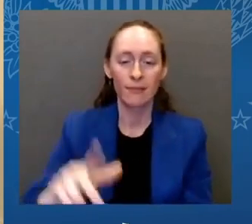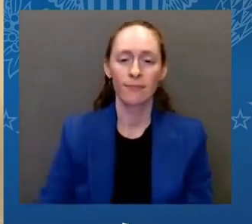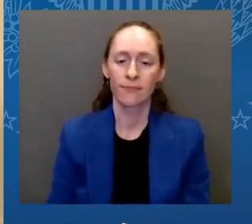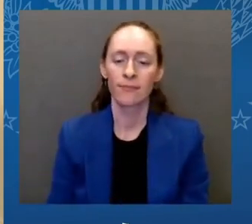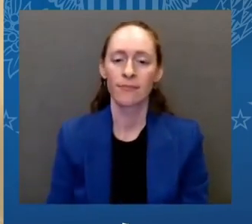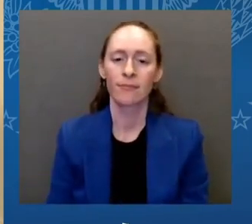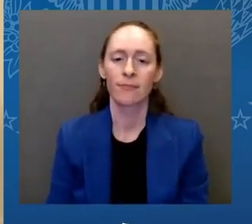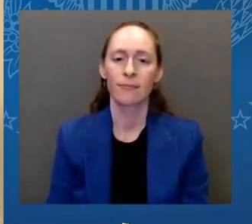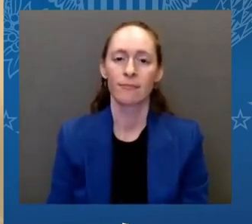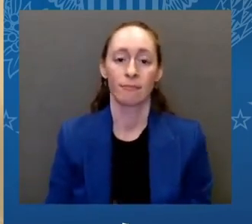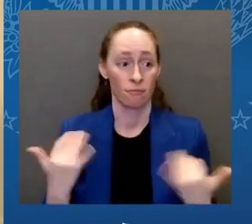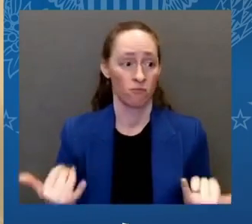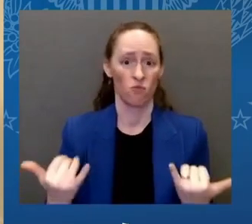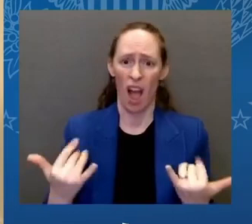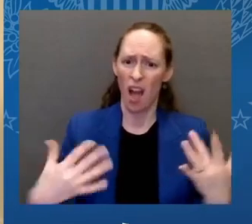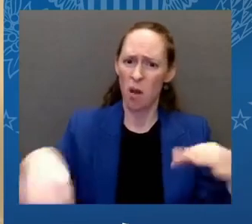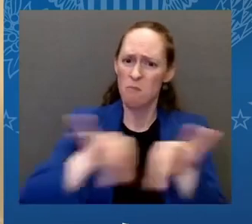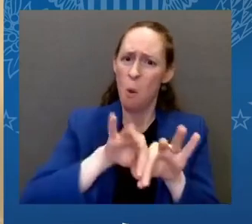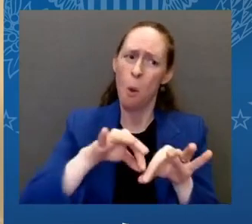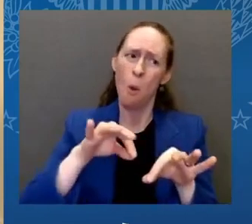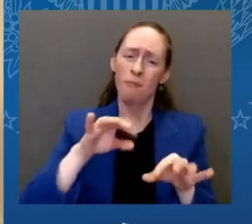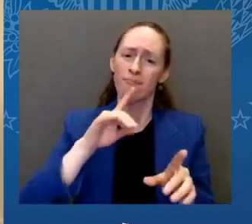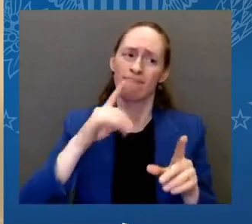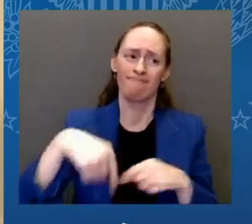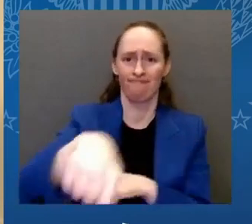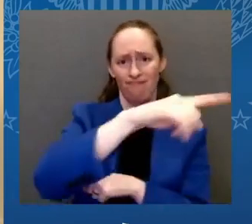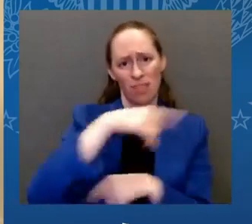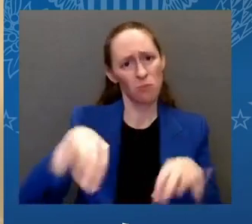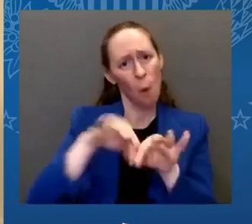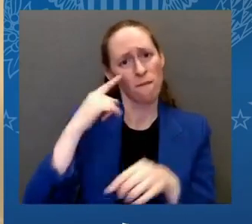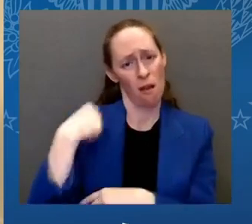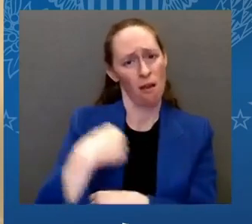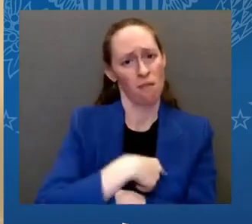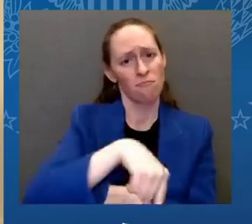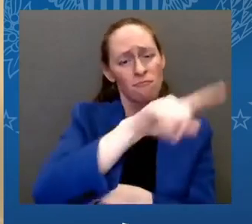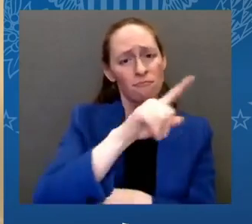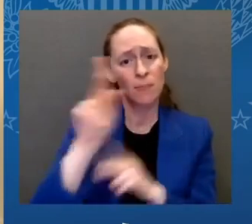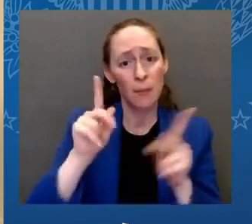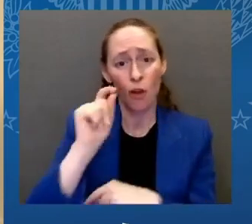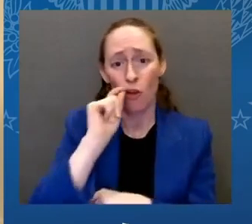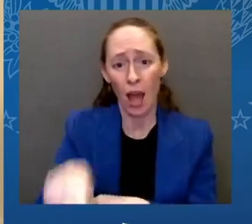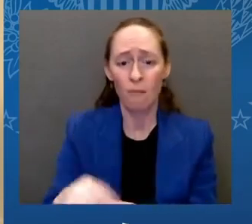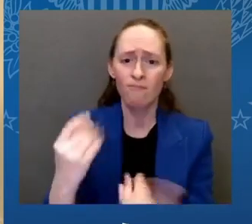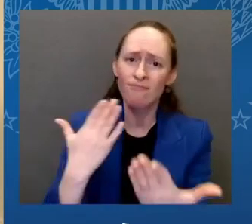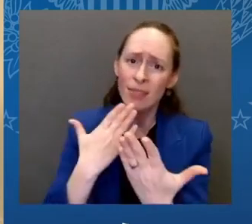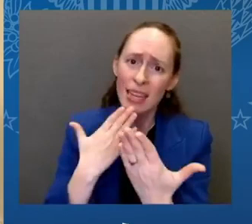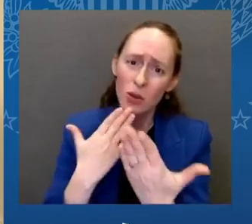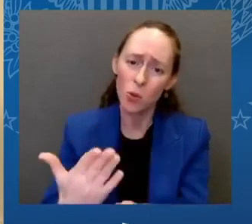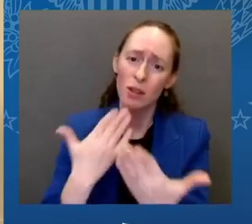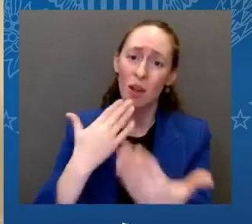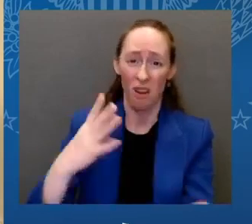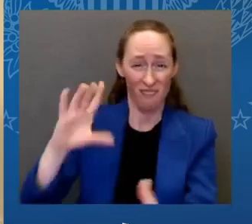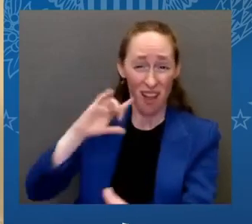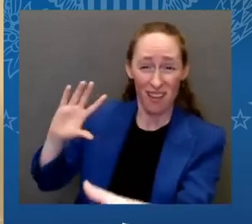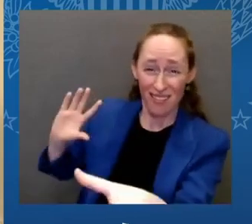президенту за 45 мільярдів. І це велика допомога. І я сподіваюся, що Конгрес ухвалить пакет фінансової підтримки для